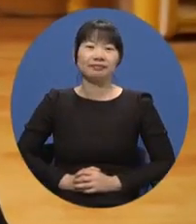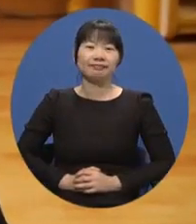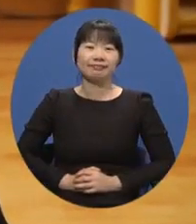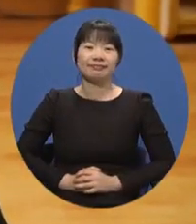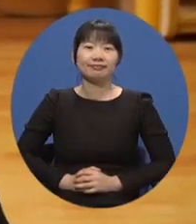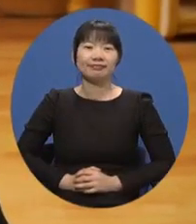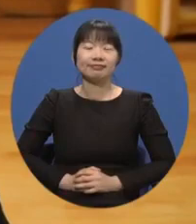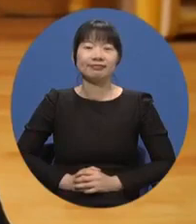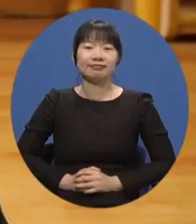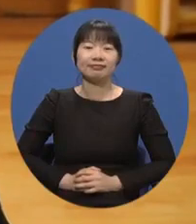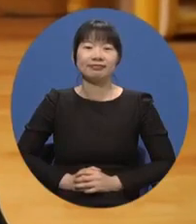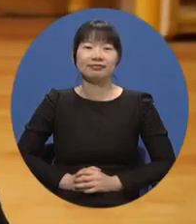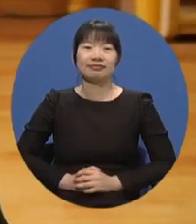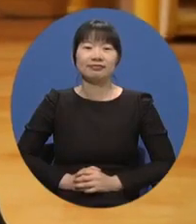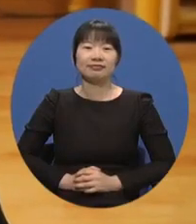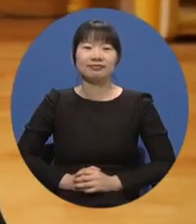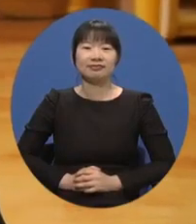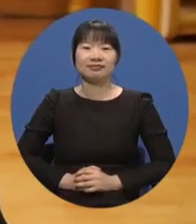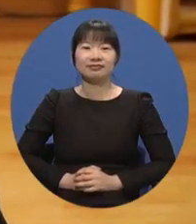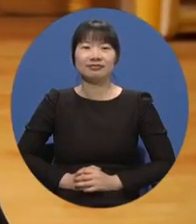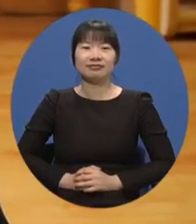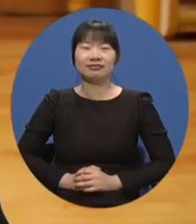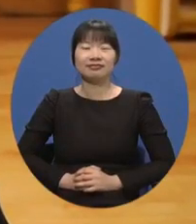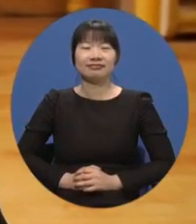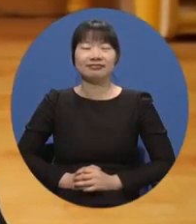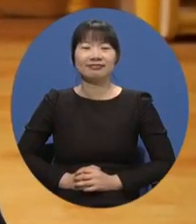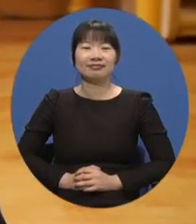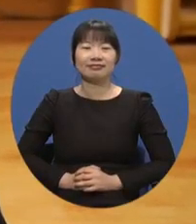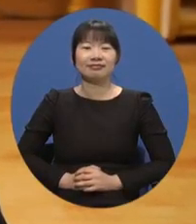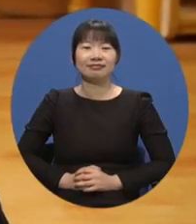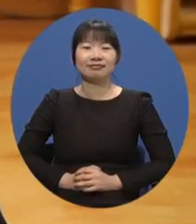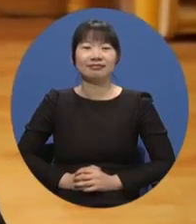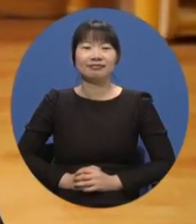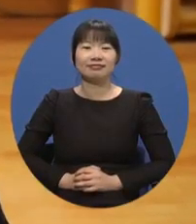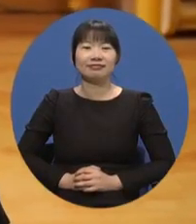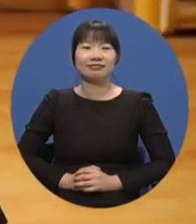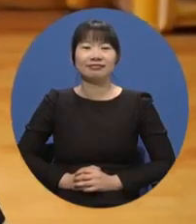and my mommy takes me home and